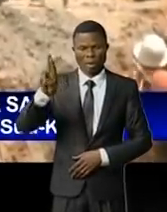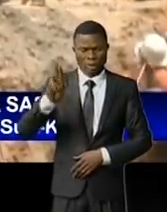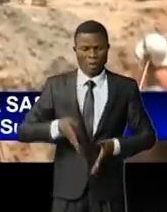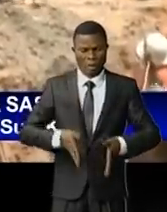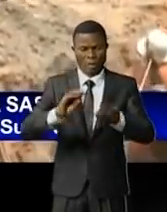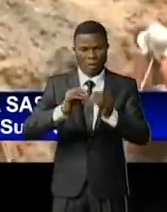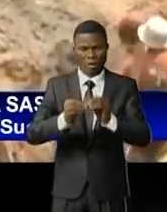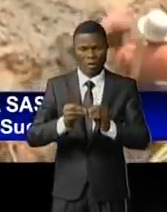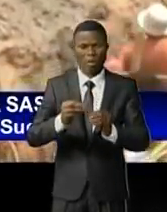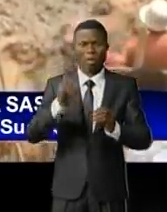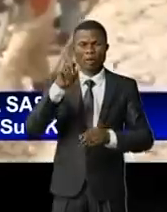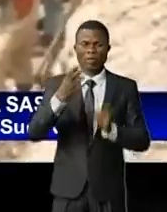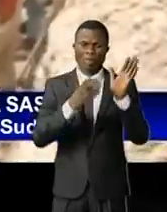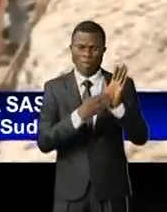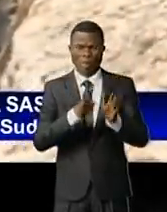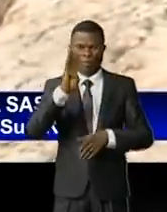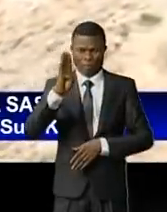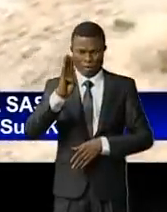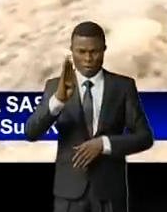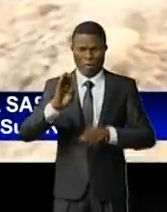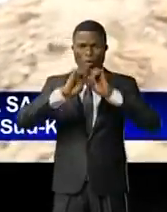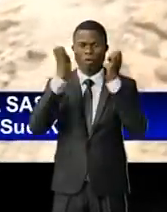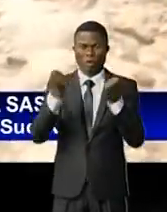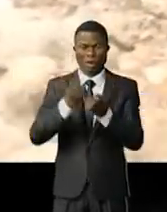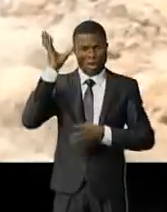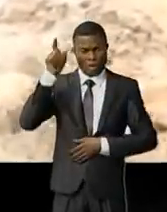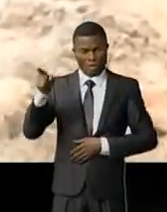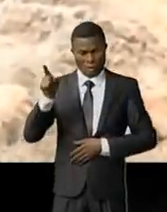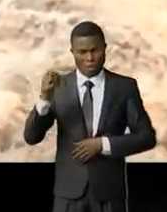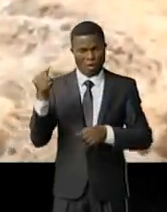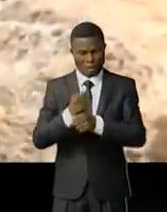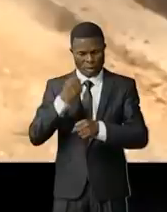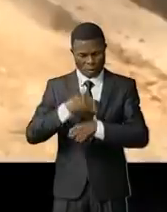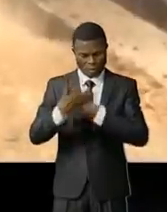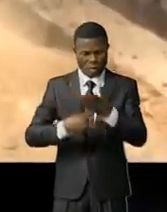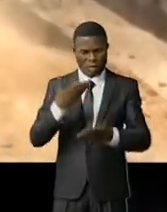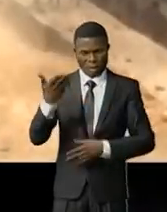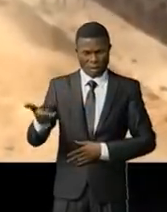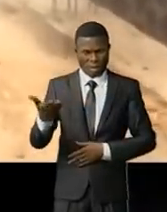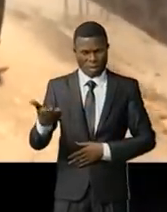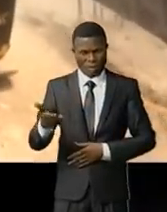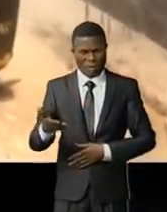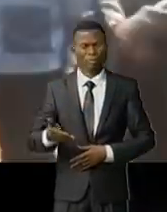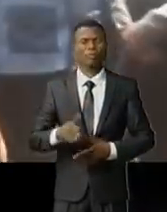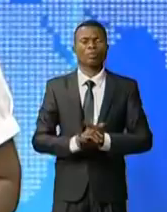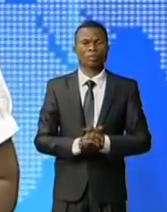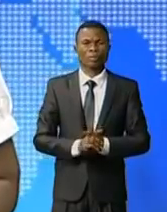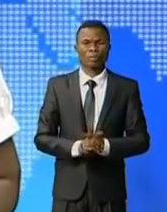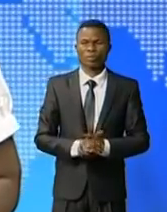route nationale numéro 29B où une entreprise locale Trademco est en train de construire les